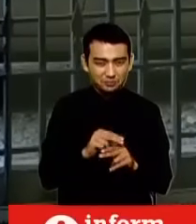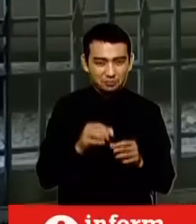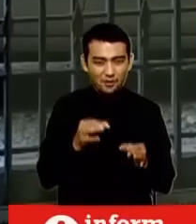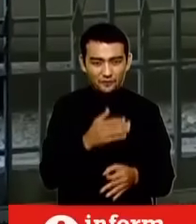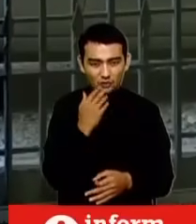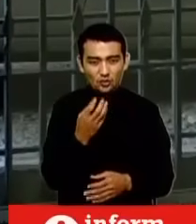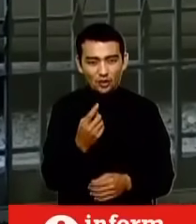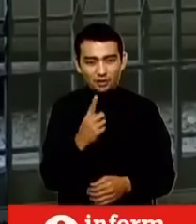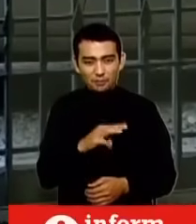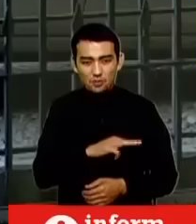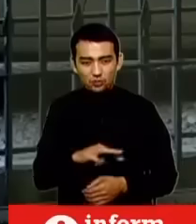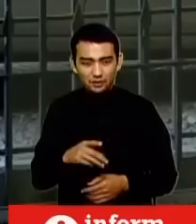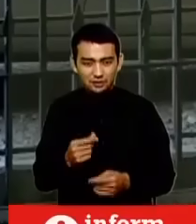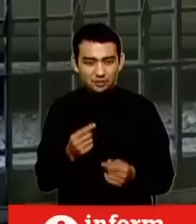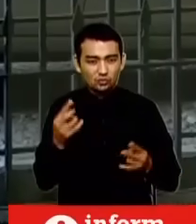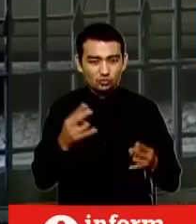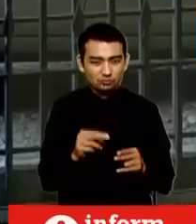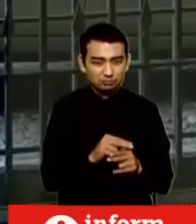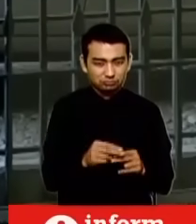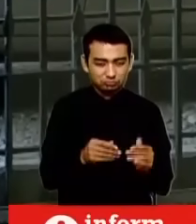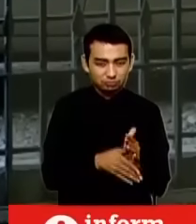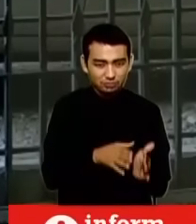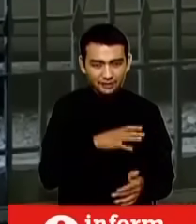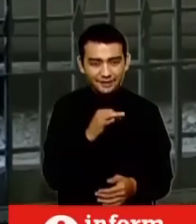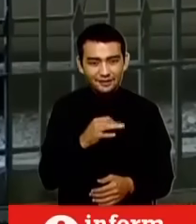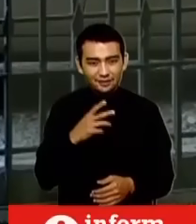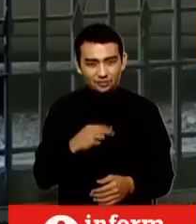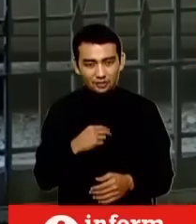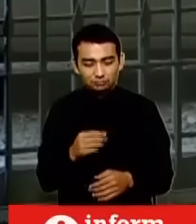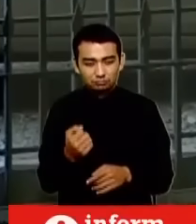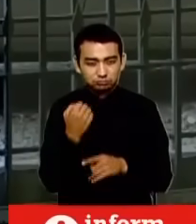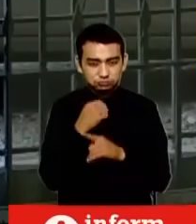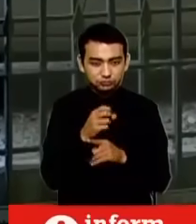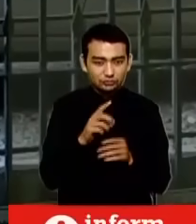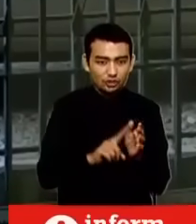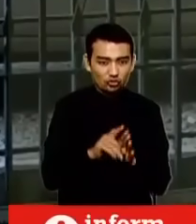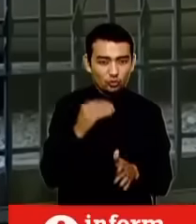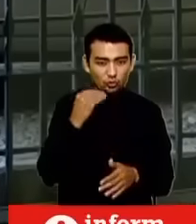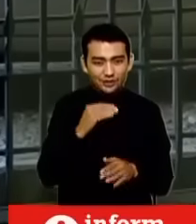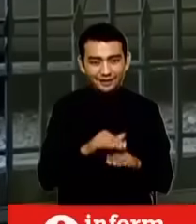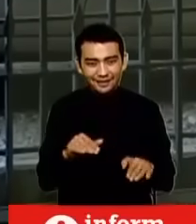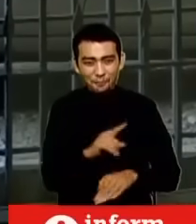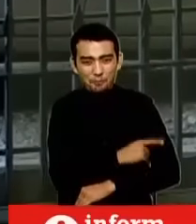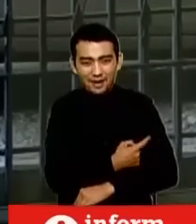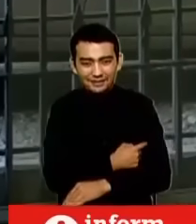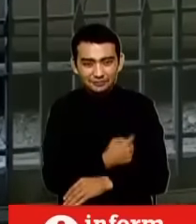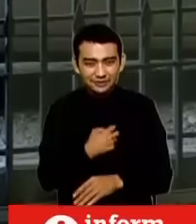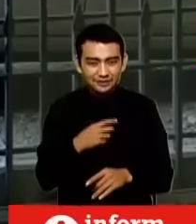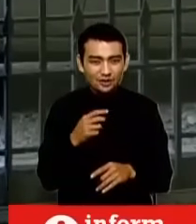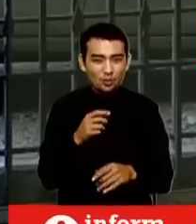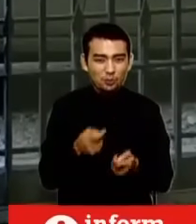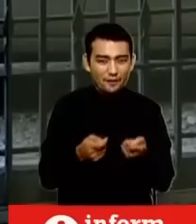тағы 1 миллион теңгеге жуық ақша кеткен. Енді қызының беті бері қараған соң Түркістандағы балалар ауруханасының